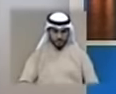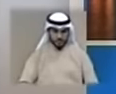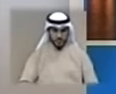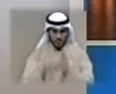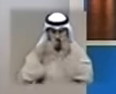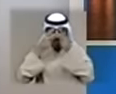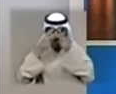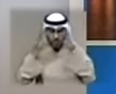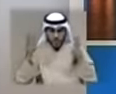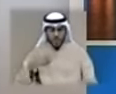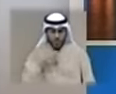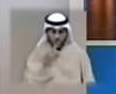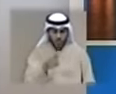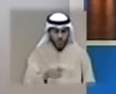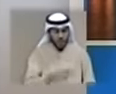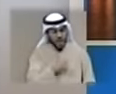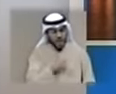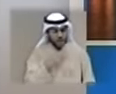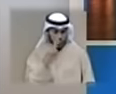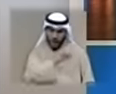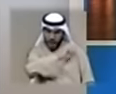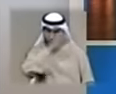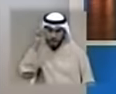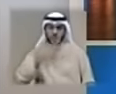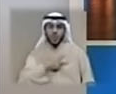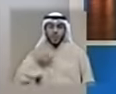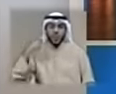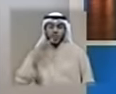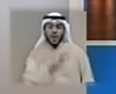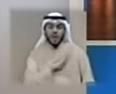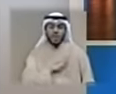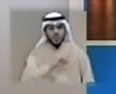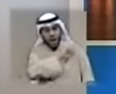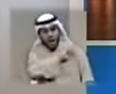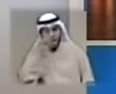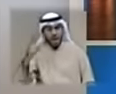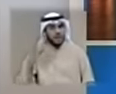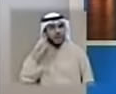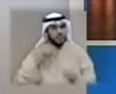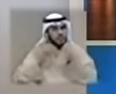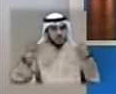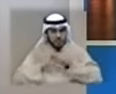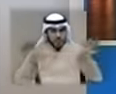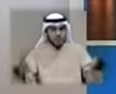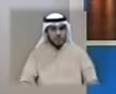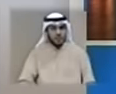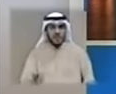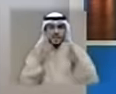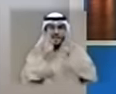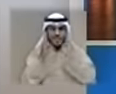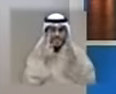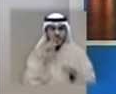بداية، تنفي وزارة الدفاع الأخبار التي تم تداولها بواسطة الصحف اليومية ووسائل